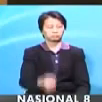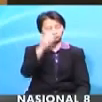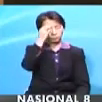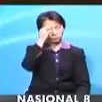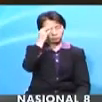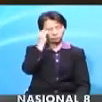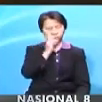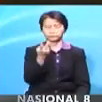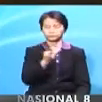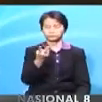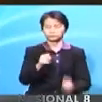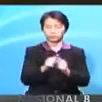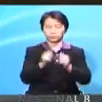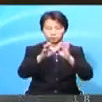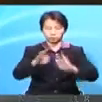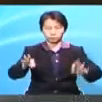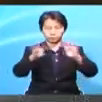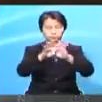banyak